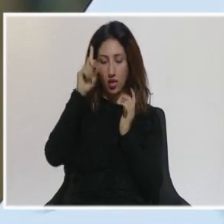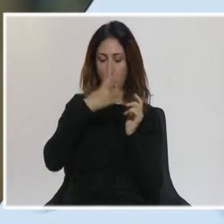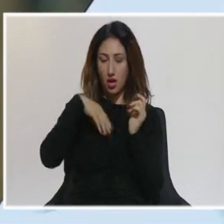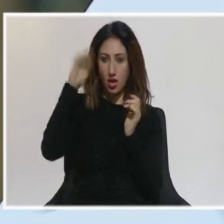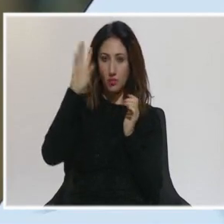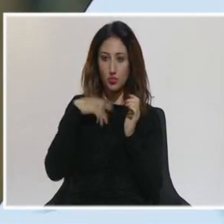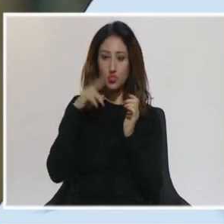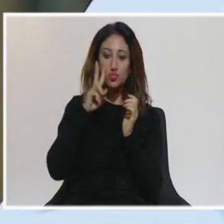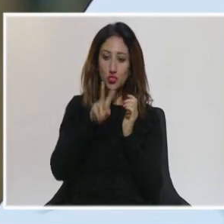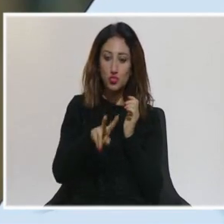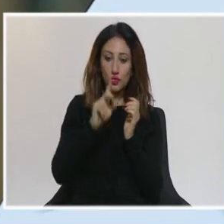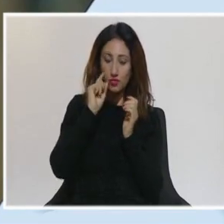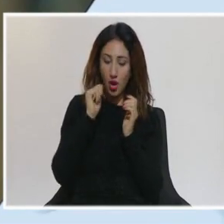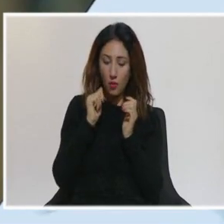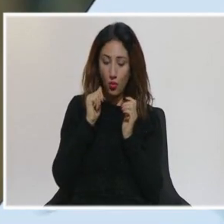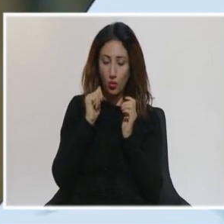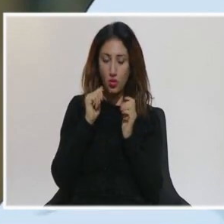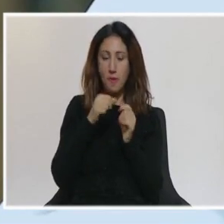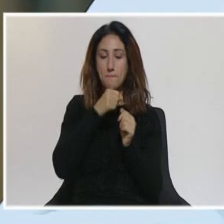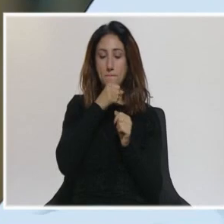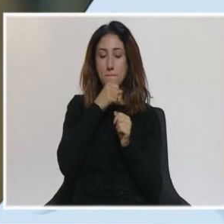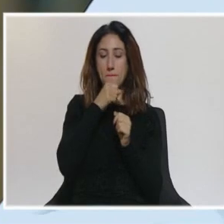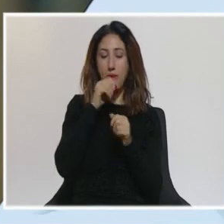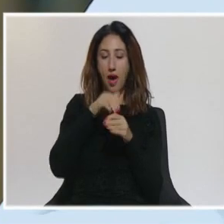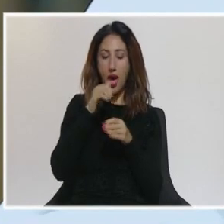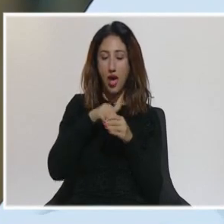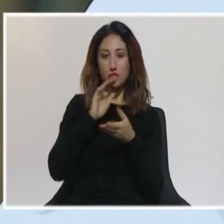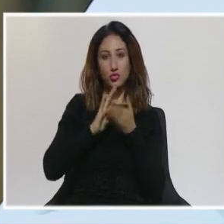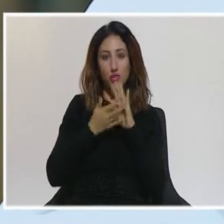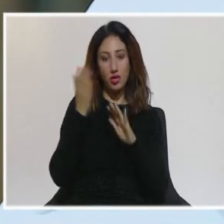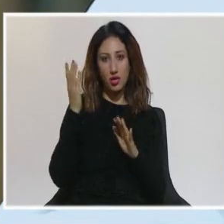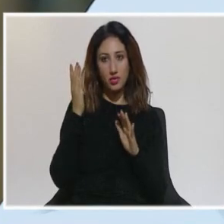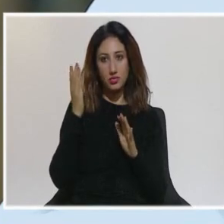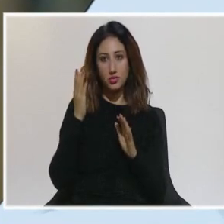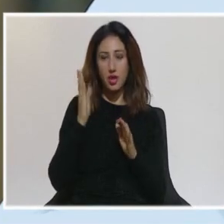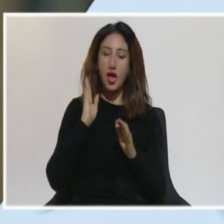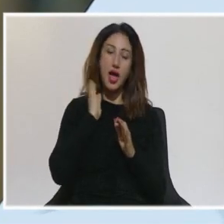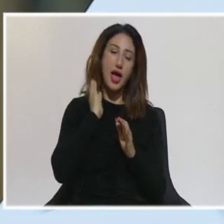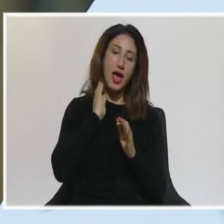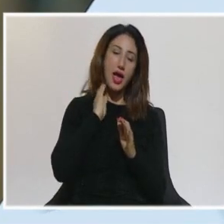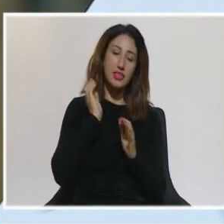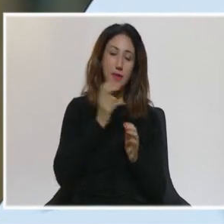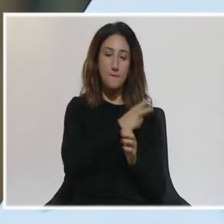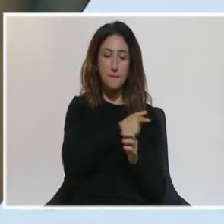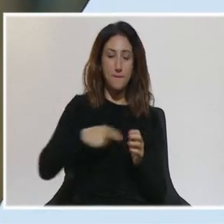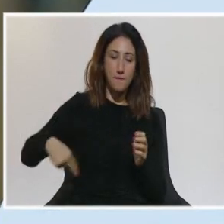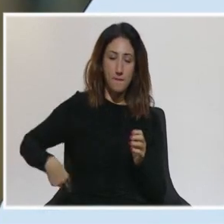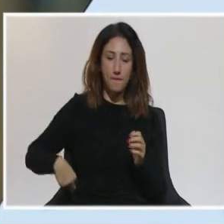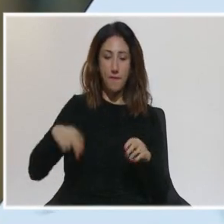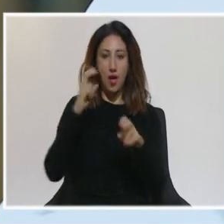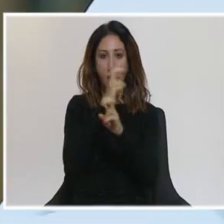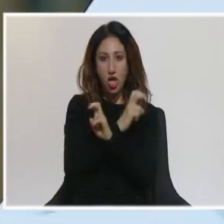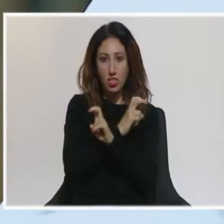شفت ابويا اللي طلع على المعاش اللي خدم في الحكومة لما عظم أمه